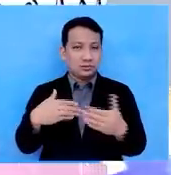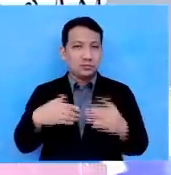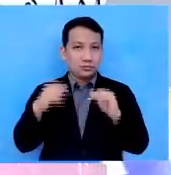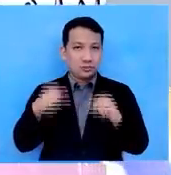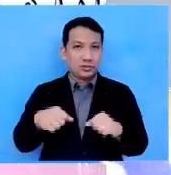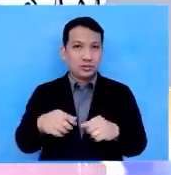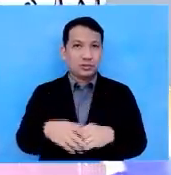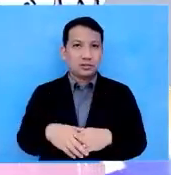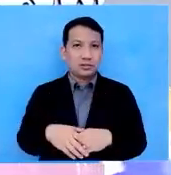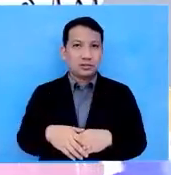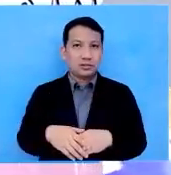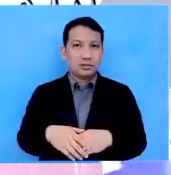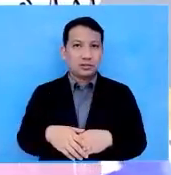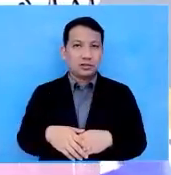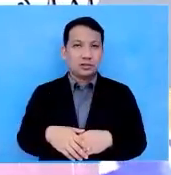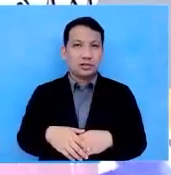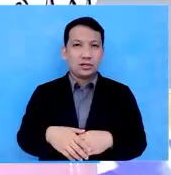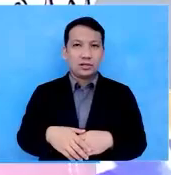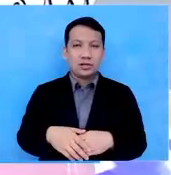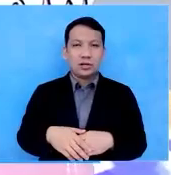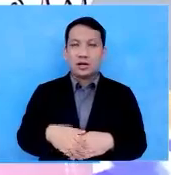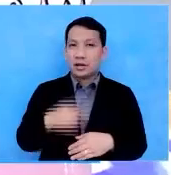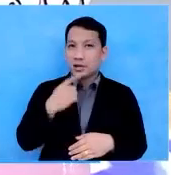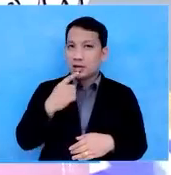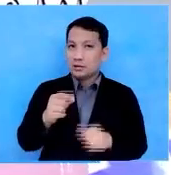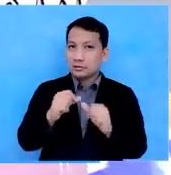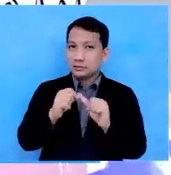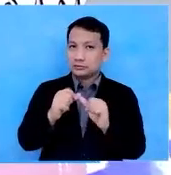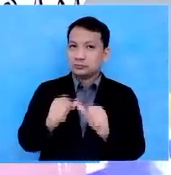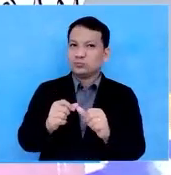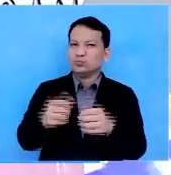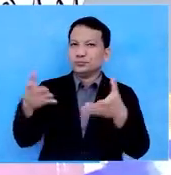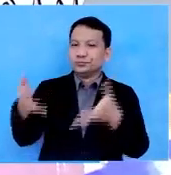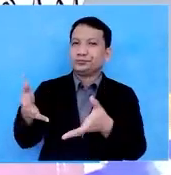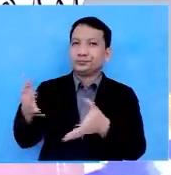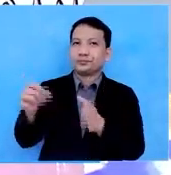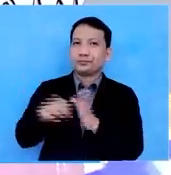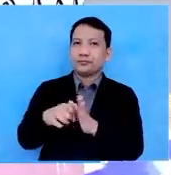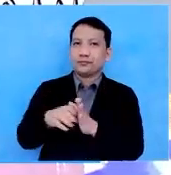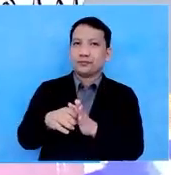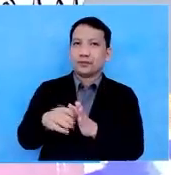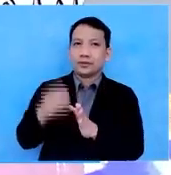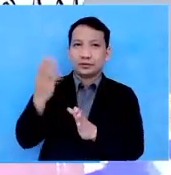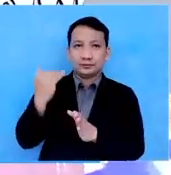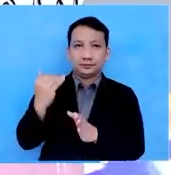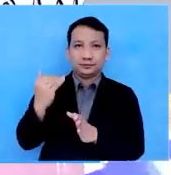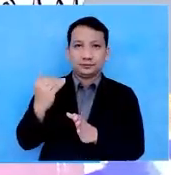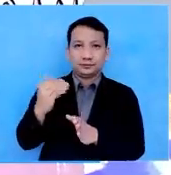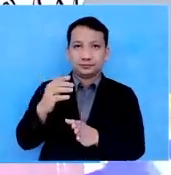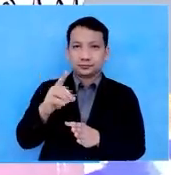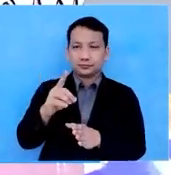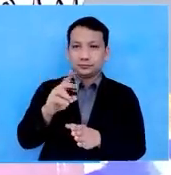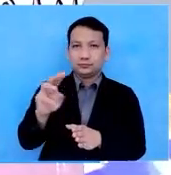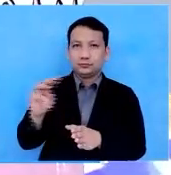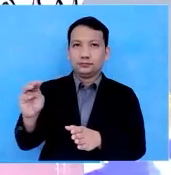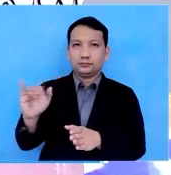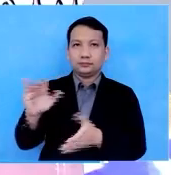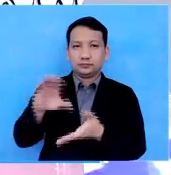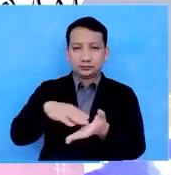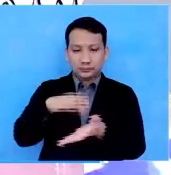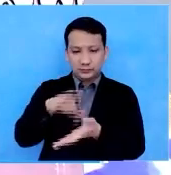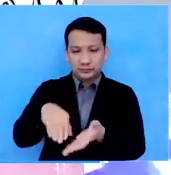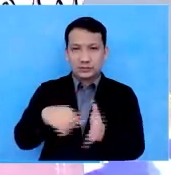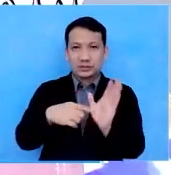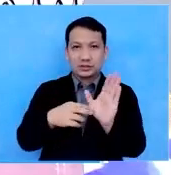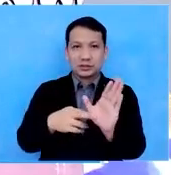actually edible po siya. Supposedly edible siya, pero itong sample natin, ginawa natin ng dummy cake. So yung dummy cake naman po, ito